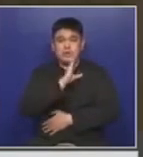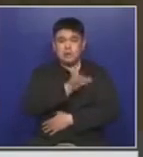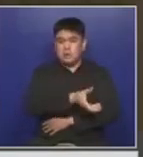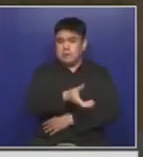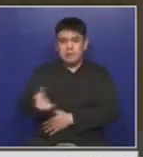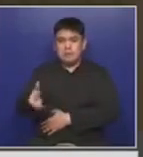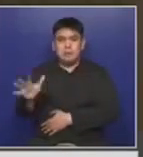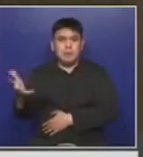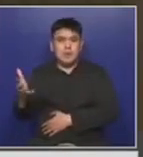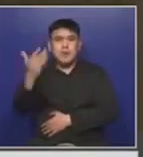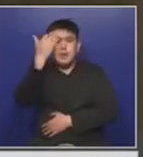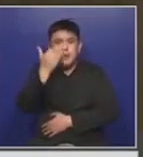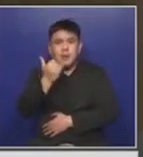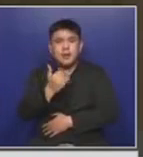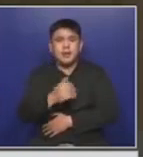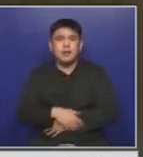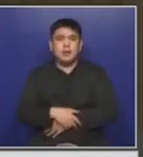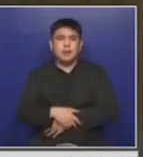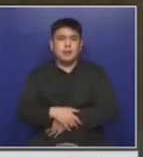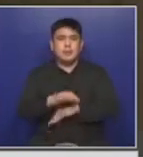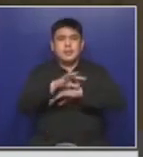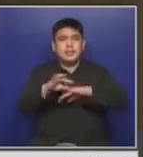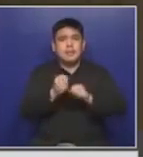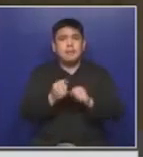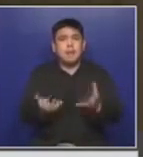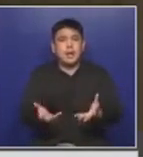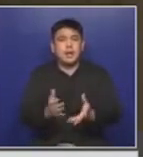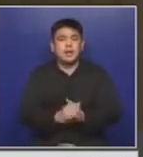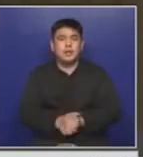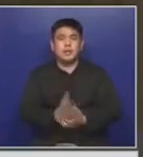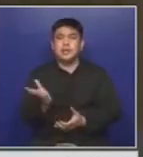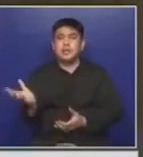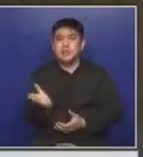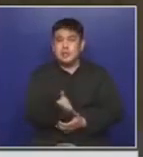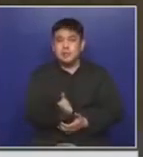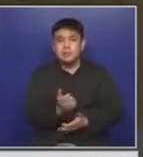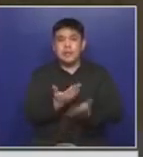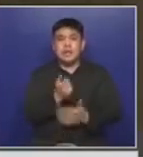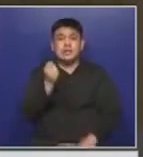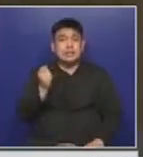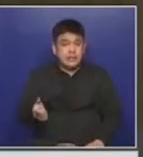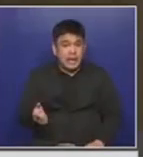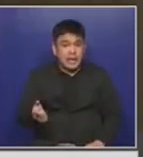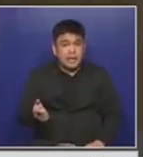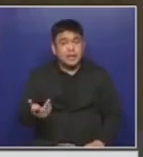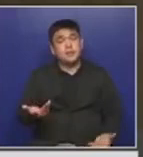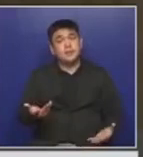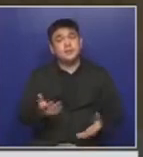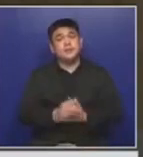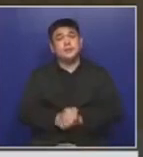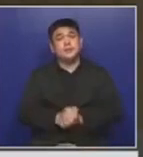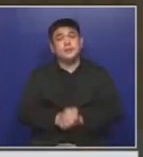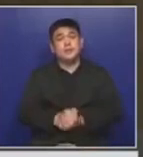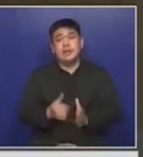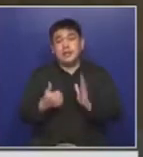งสัยต่อนะครับว่าคลังเขาลงบัญชีอย่างไรตอนที่ยืมไปใช้เนี่ยลงเป็นรายจ่ายหรือเปล่านะครับแล้วลง